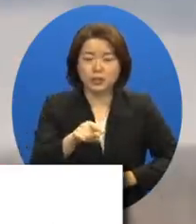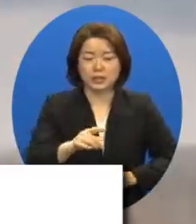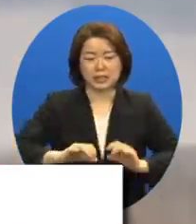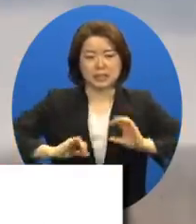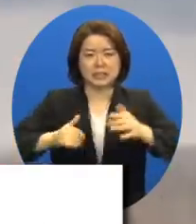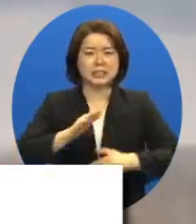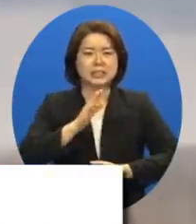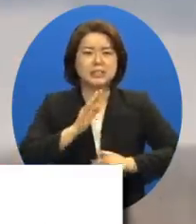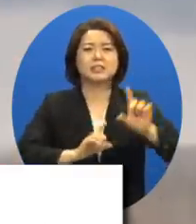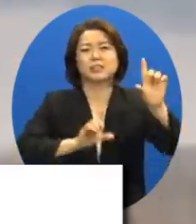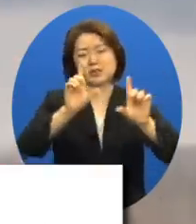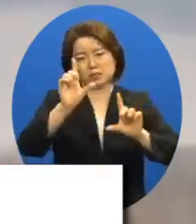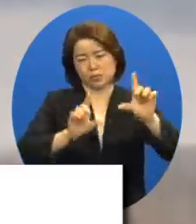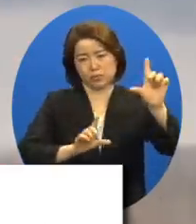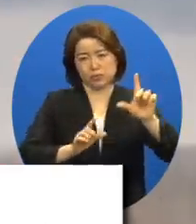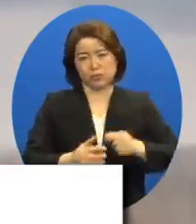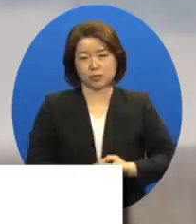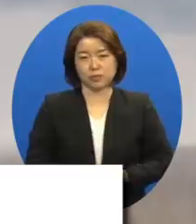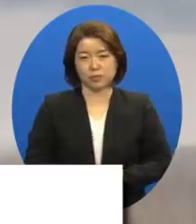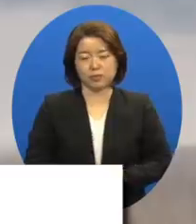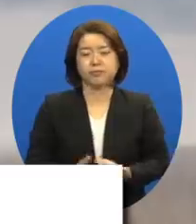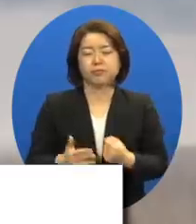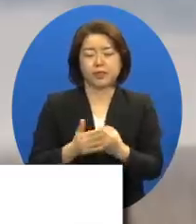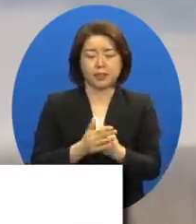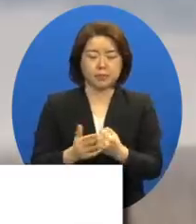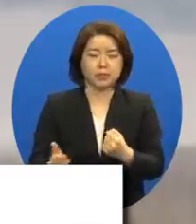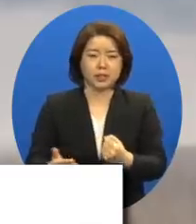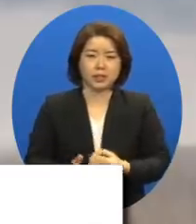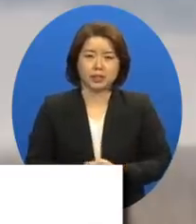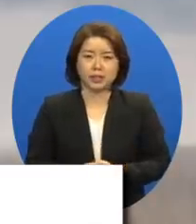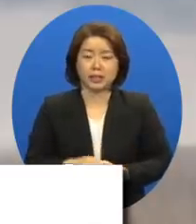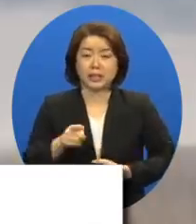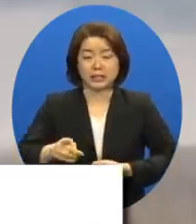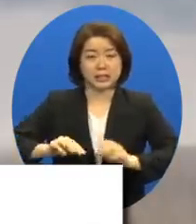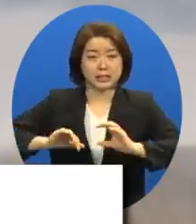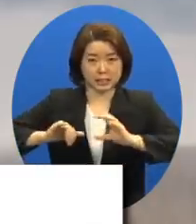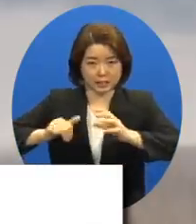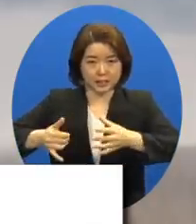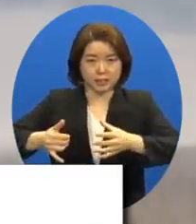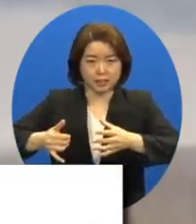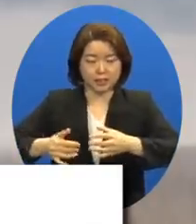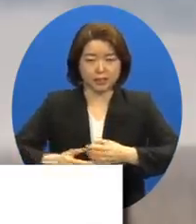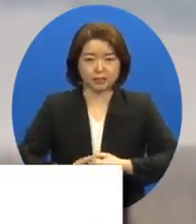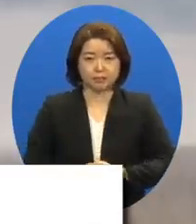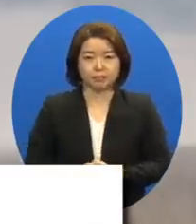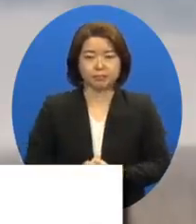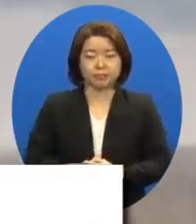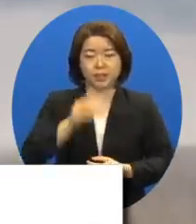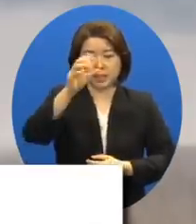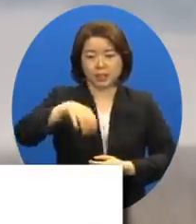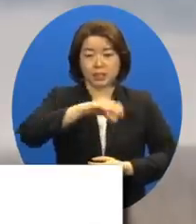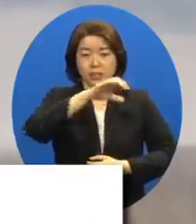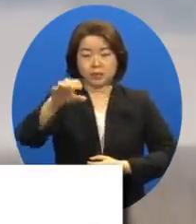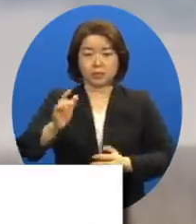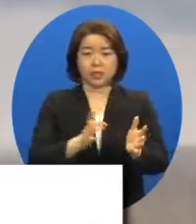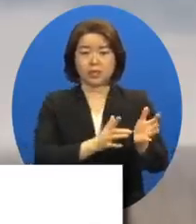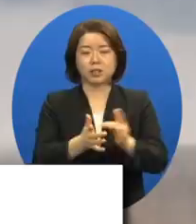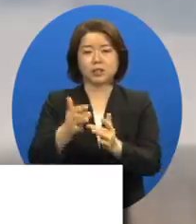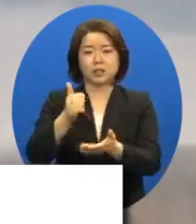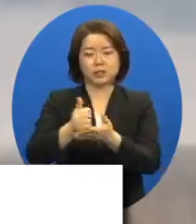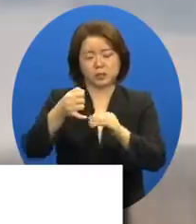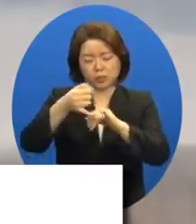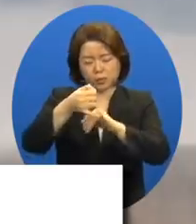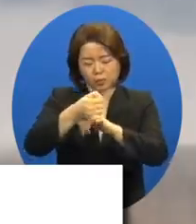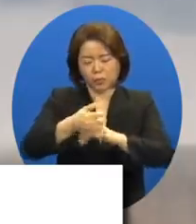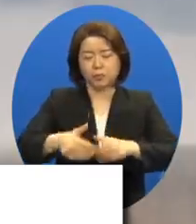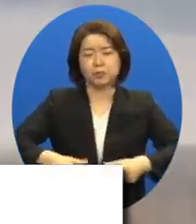실상이 줘 그러므로 이 세상은 십자가의 예수님 이 필요합니다